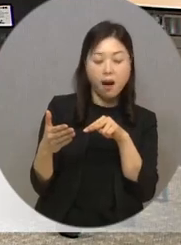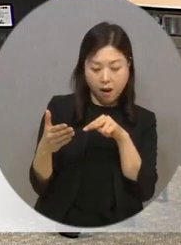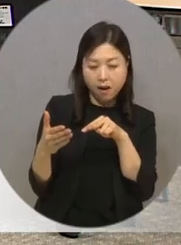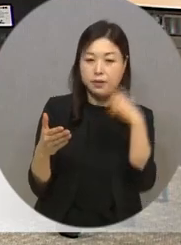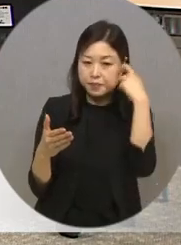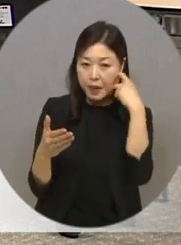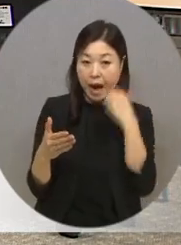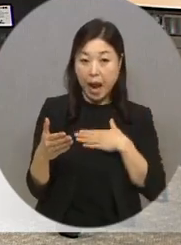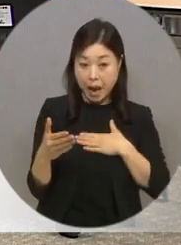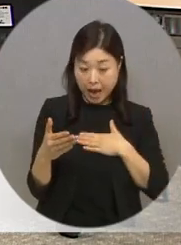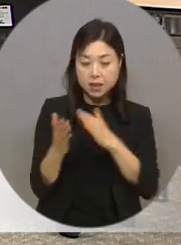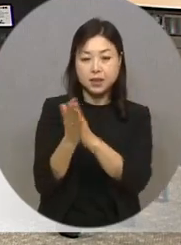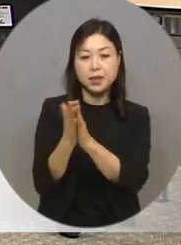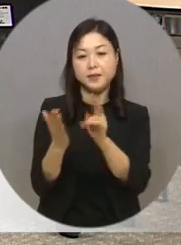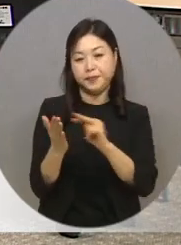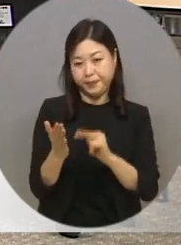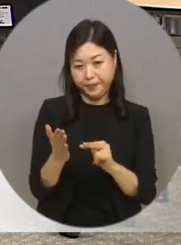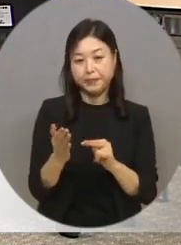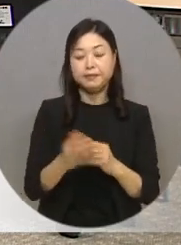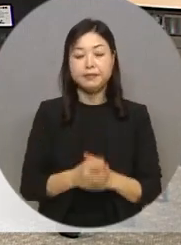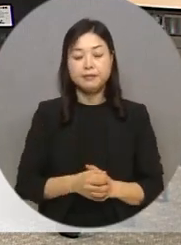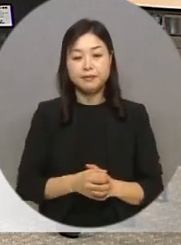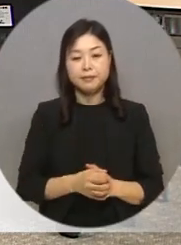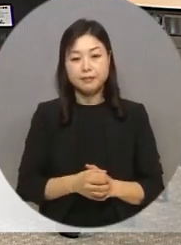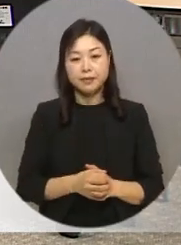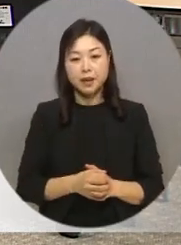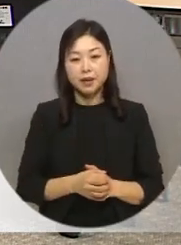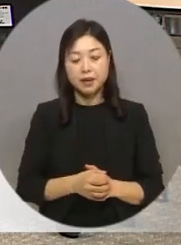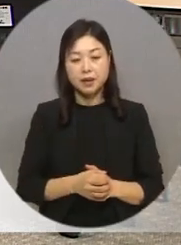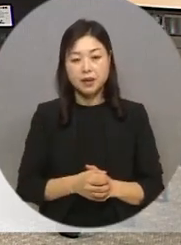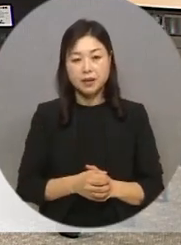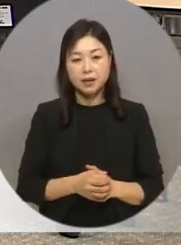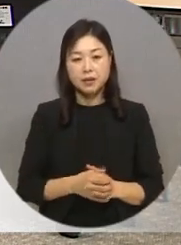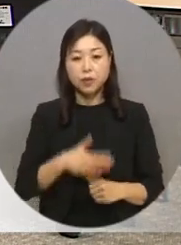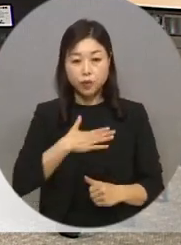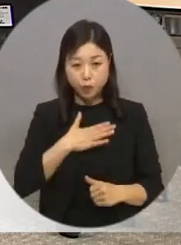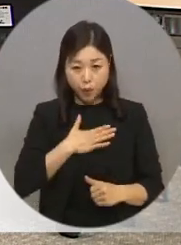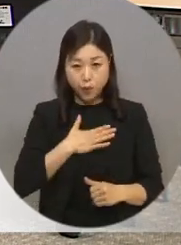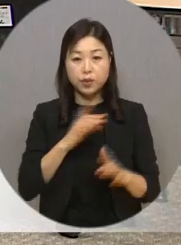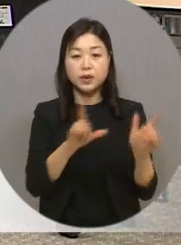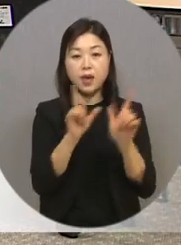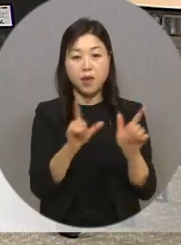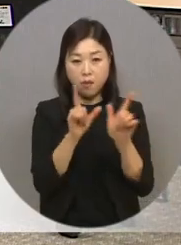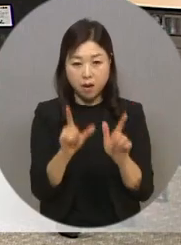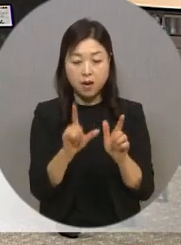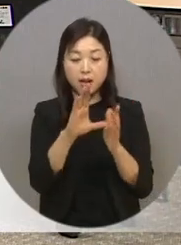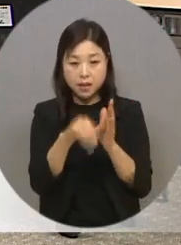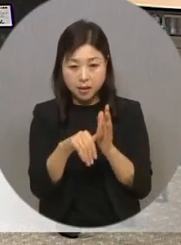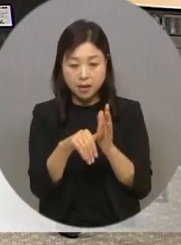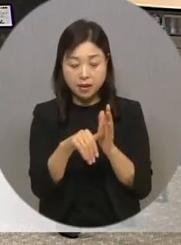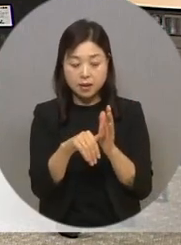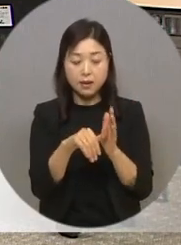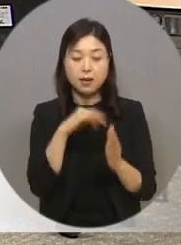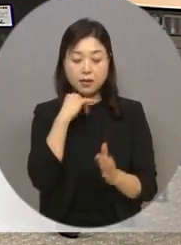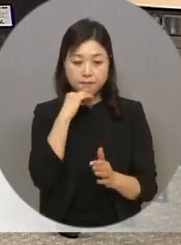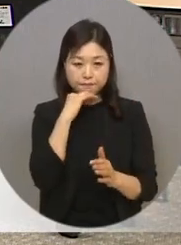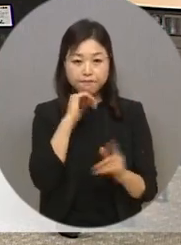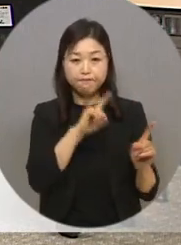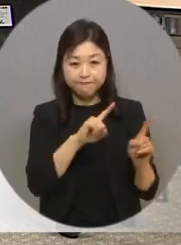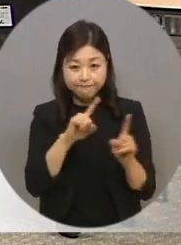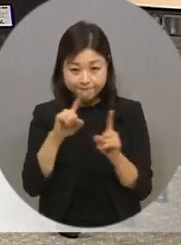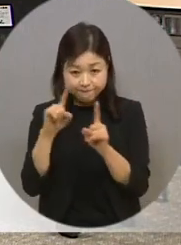위해서 독서를 하지만 실제 저희도 생활을 하면서 또 나이가